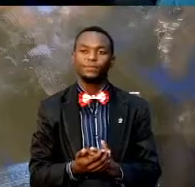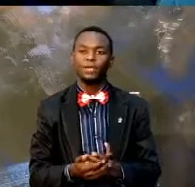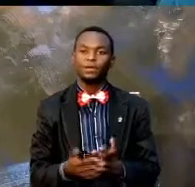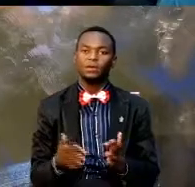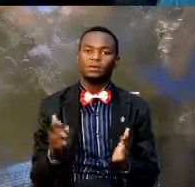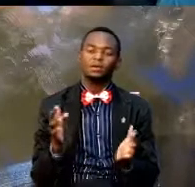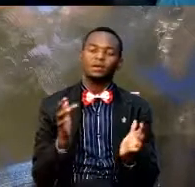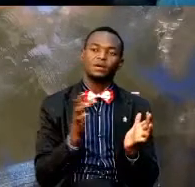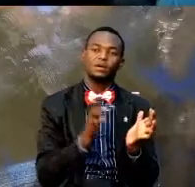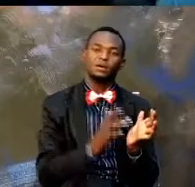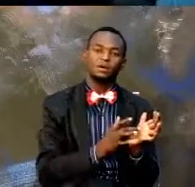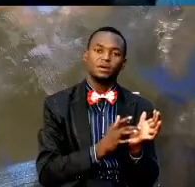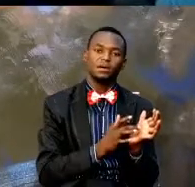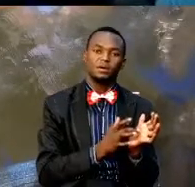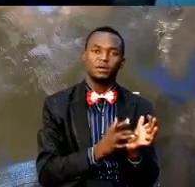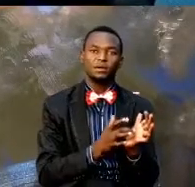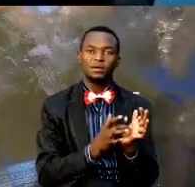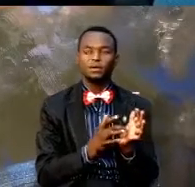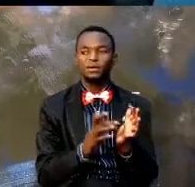Yesu akuita,